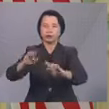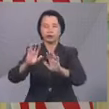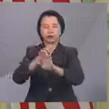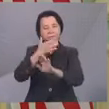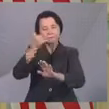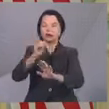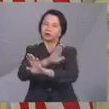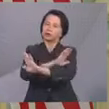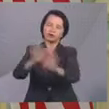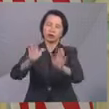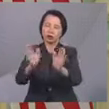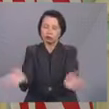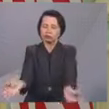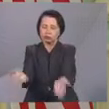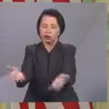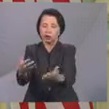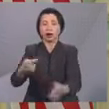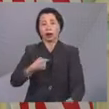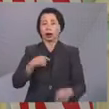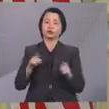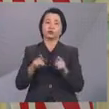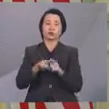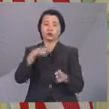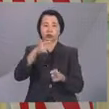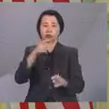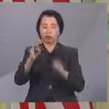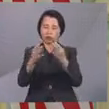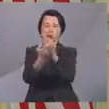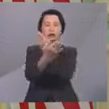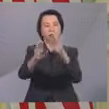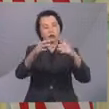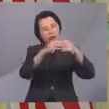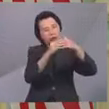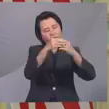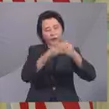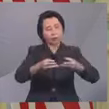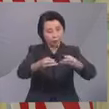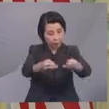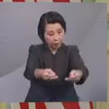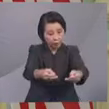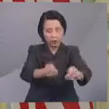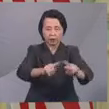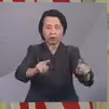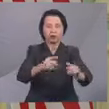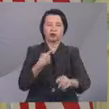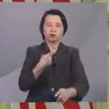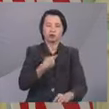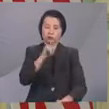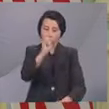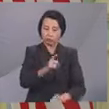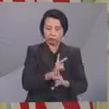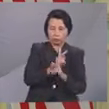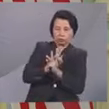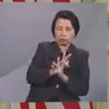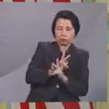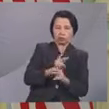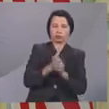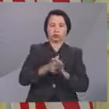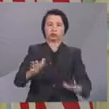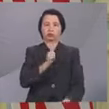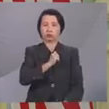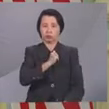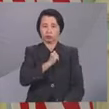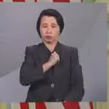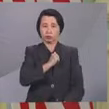digalakkan. Saya pun sebut, walaupun kebebasan kelonggaran diberi, tapi kita yang perlu menjaga keselamatan diri